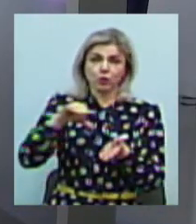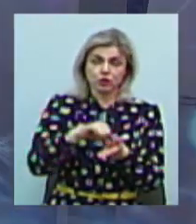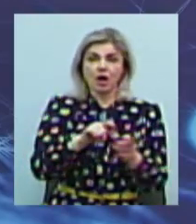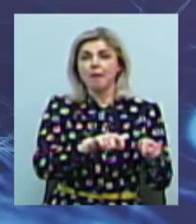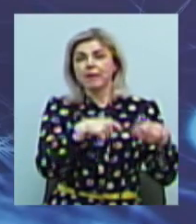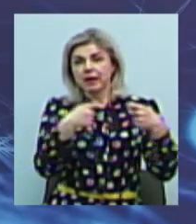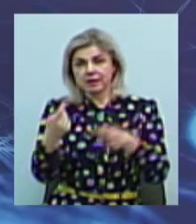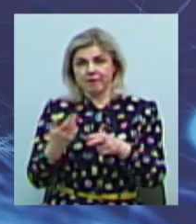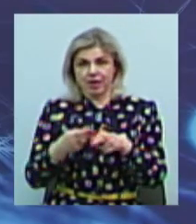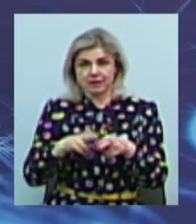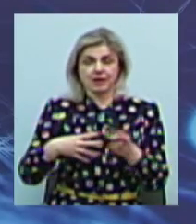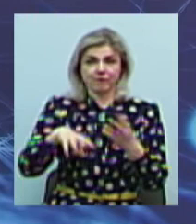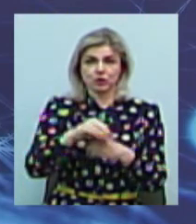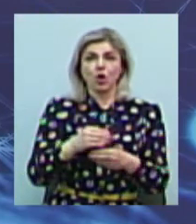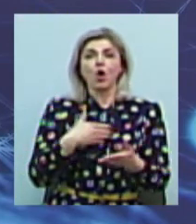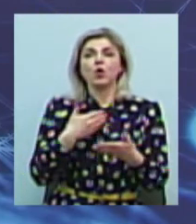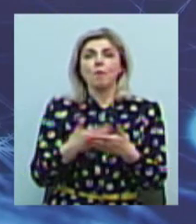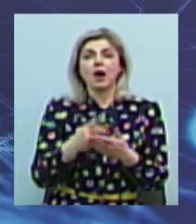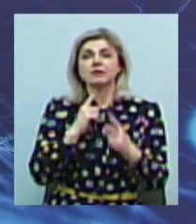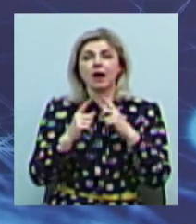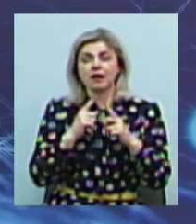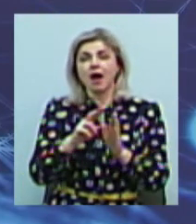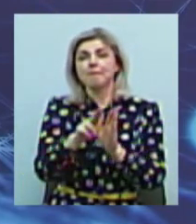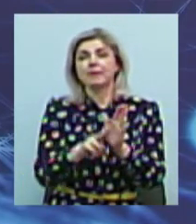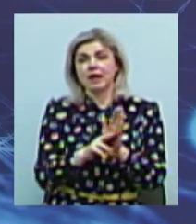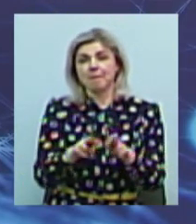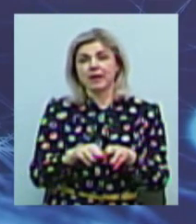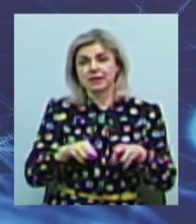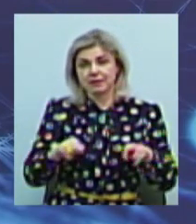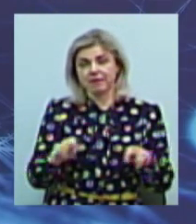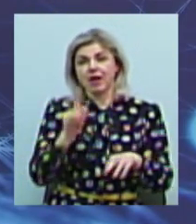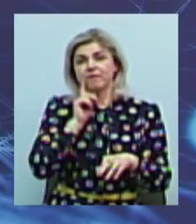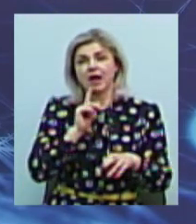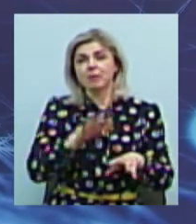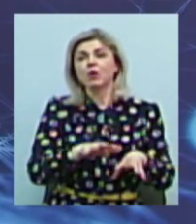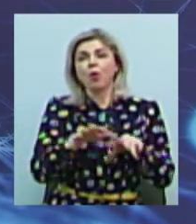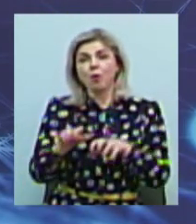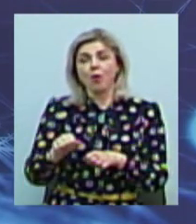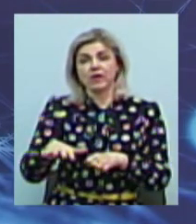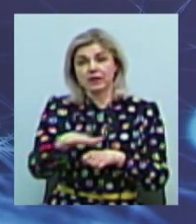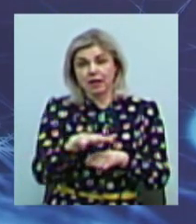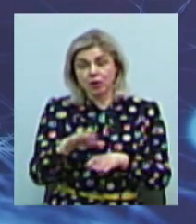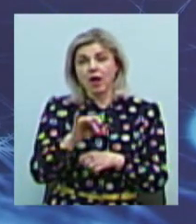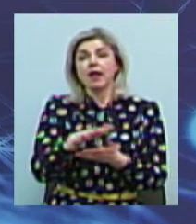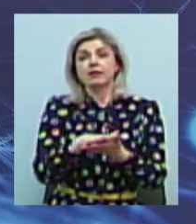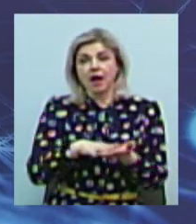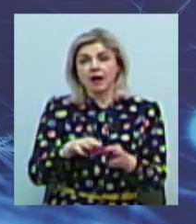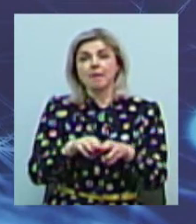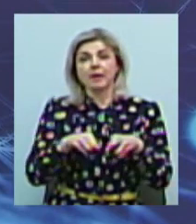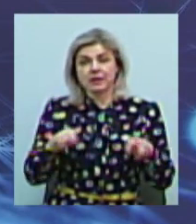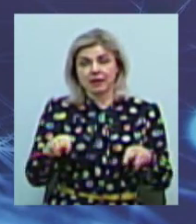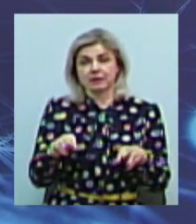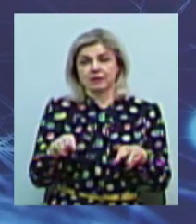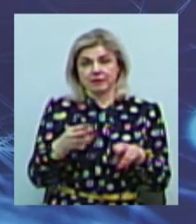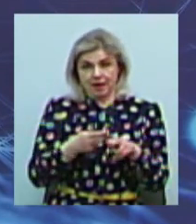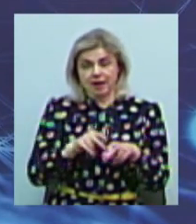це все в громадську раду при Міністерстві з питань тимчасово окупованих територій. І далі Міністерство з питань